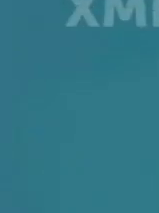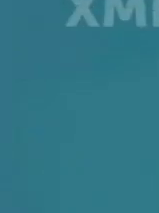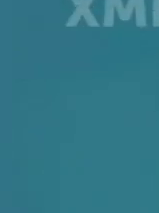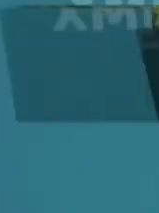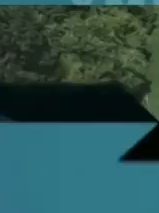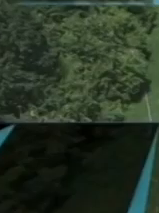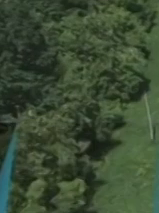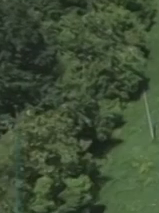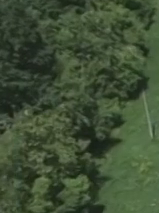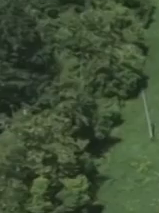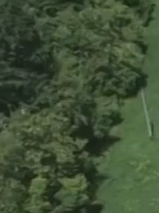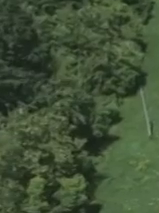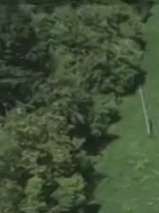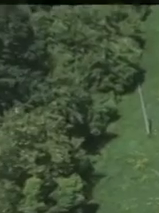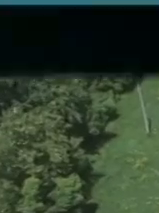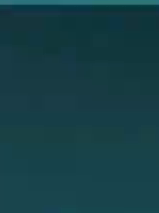Дякую.